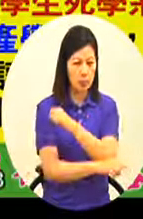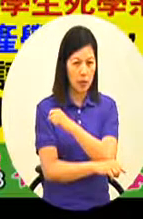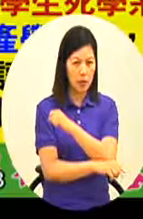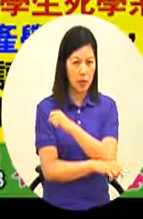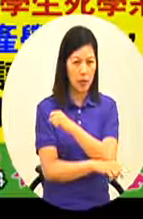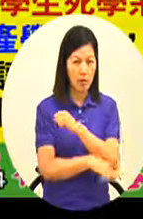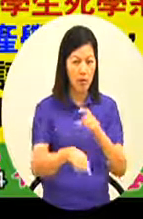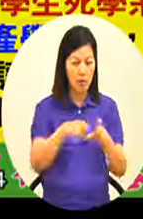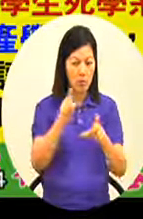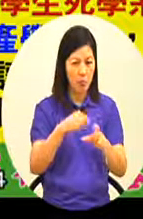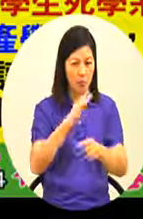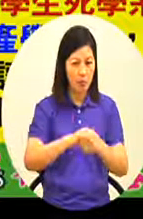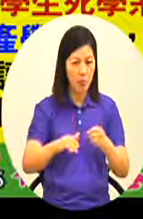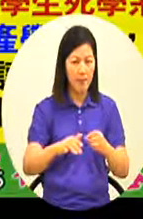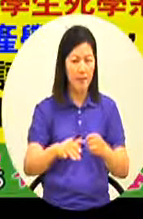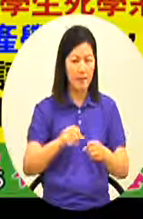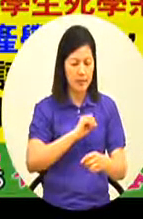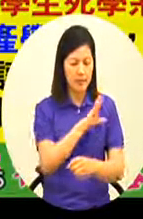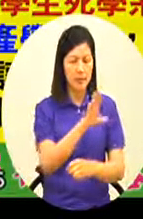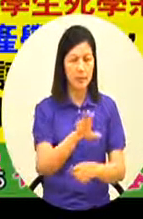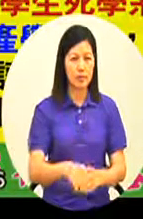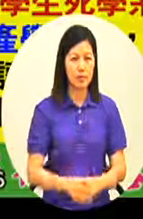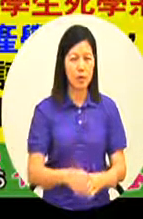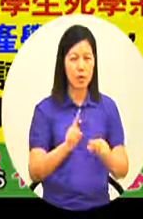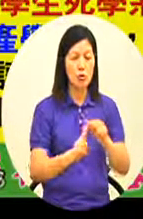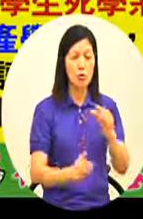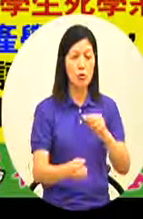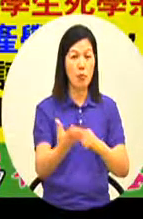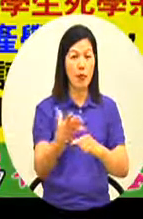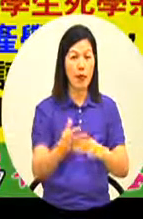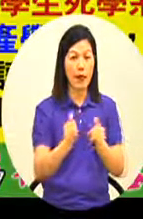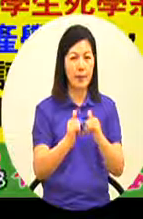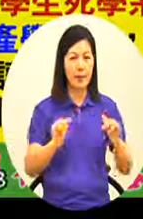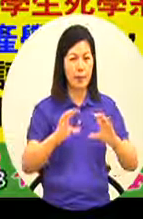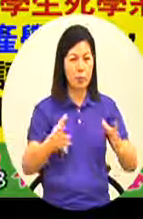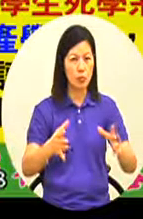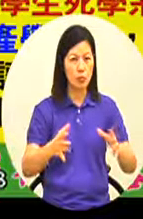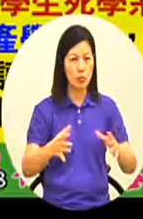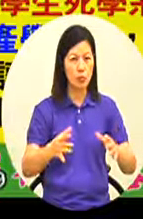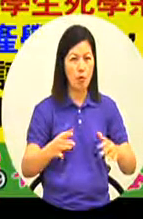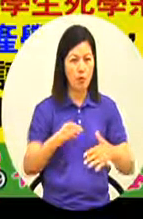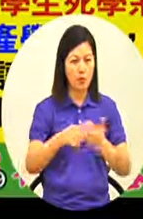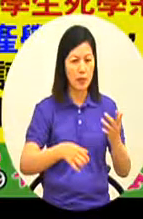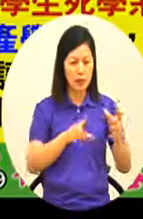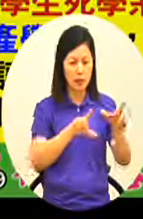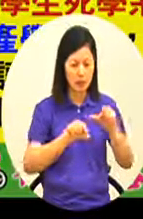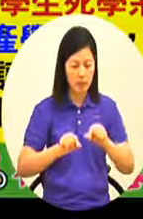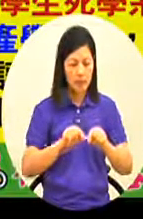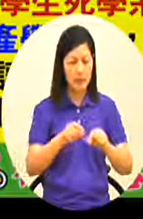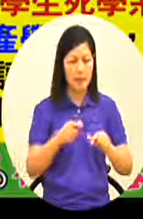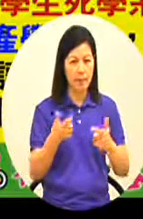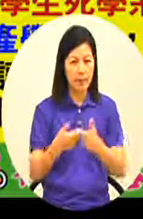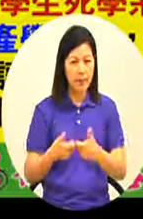的谢幕，要成为中华民国合格的理事，当然这是必须